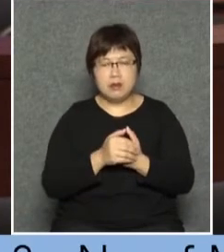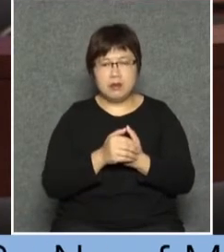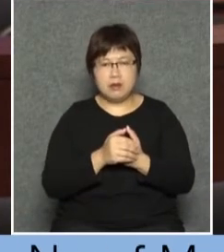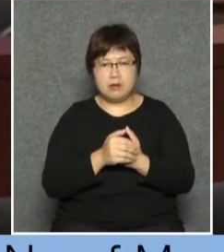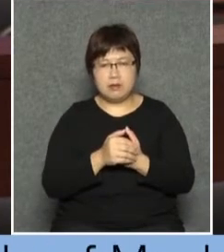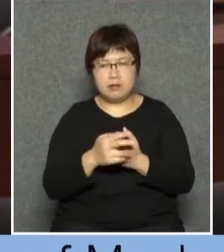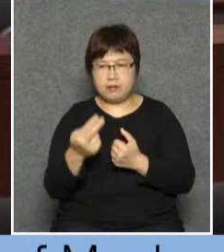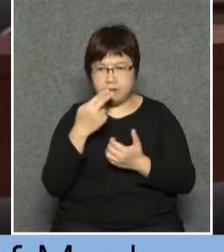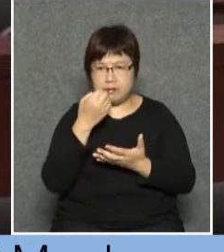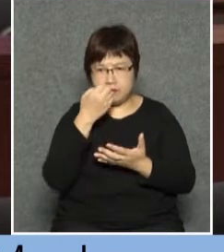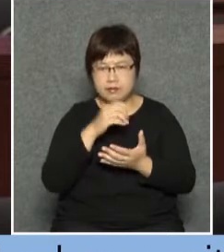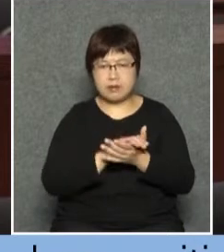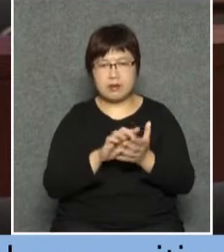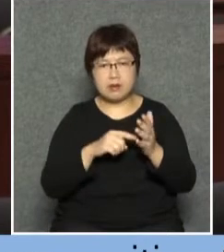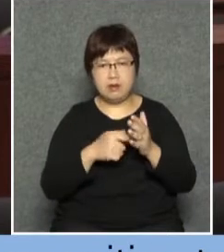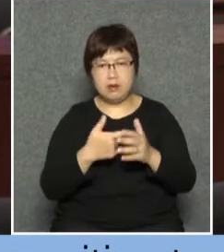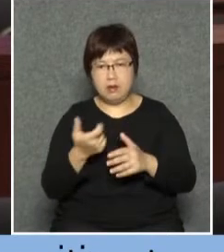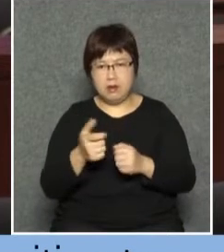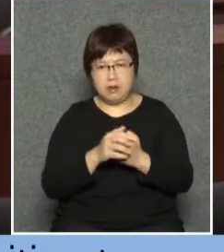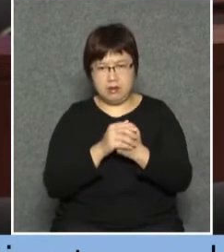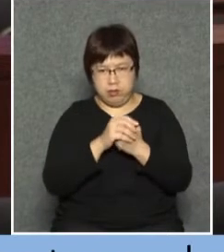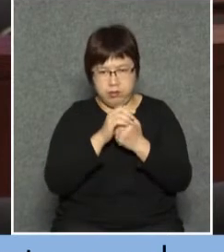港，我们电子支付比率现在只有